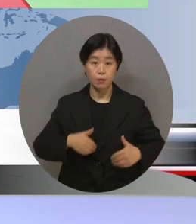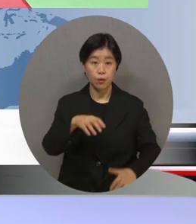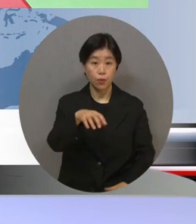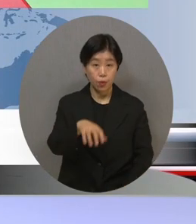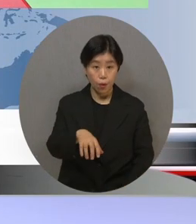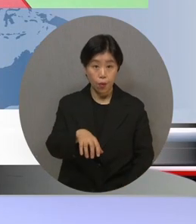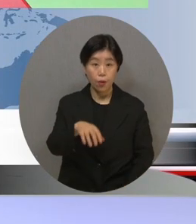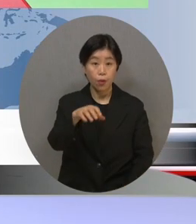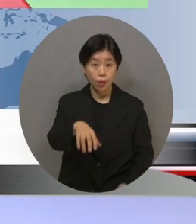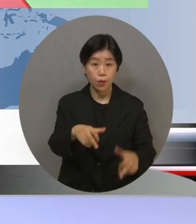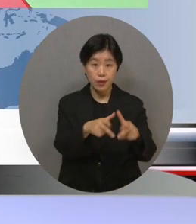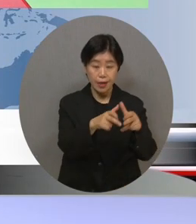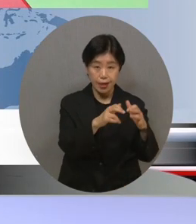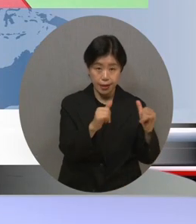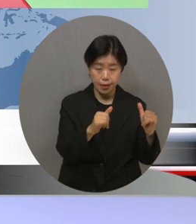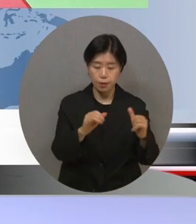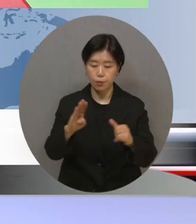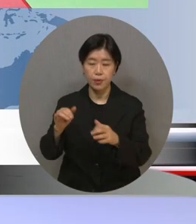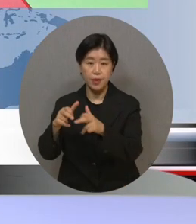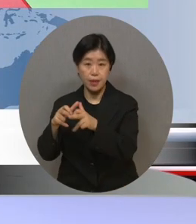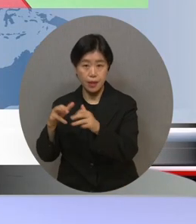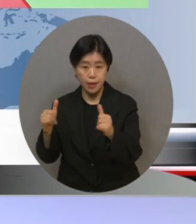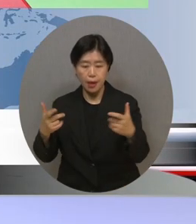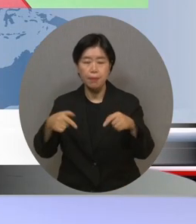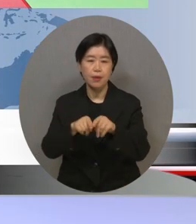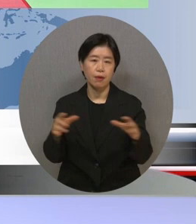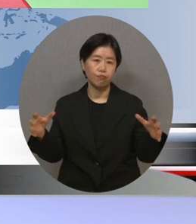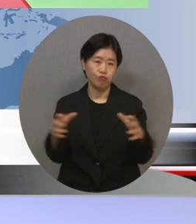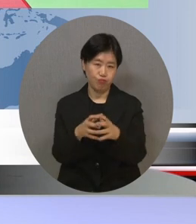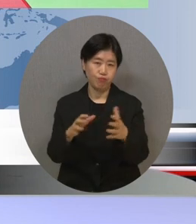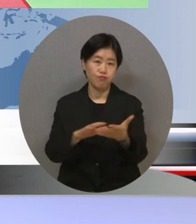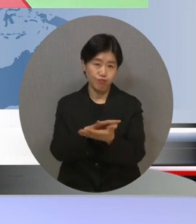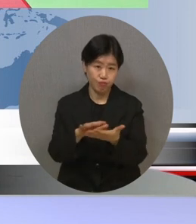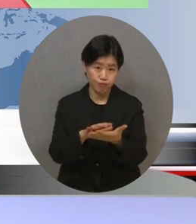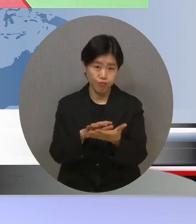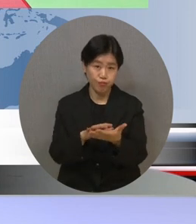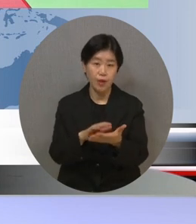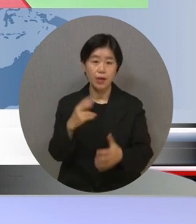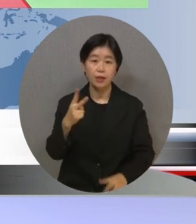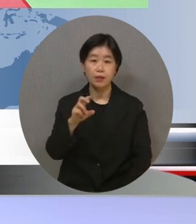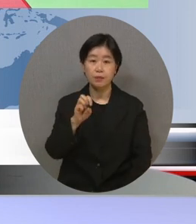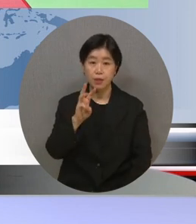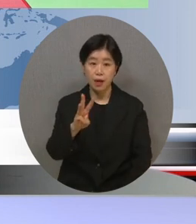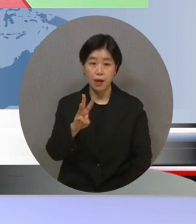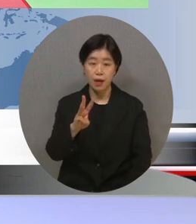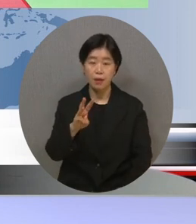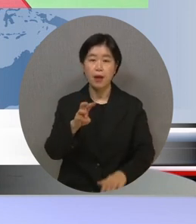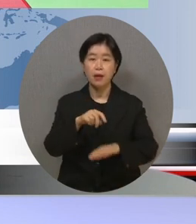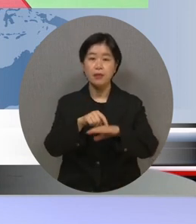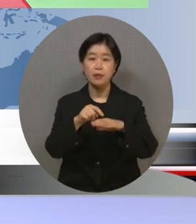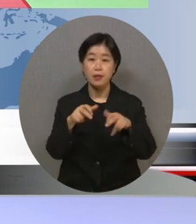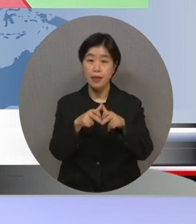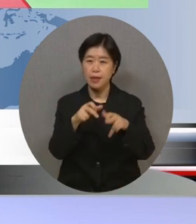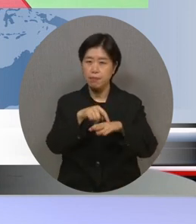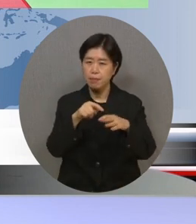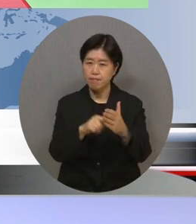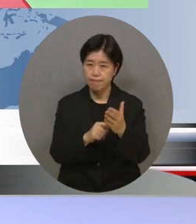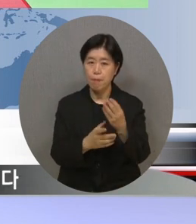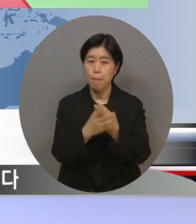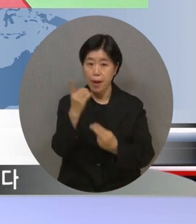전라남도에서 지역 장애인과 비장애인이 함께 어울리는 제30회 전남 장애인 한마음 대축제가